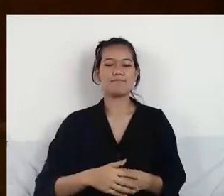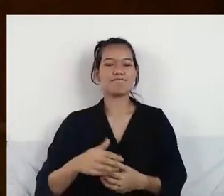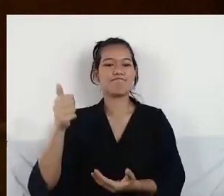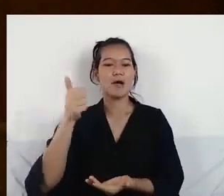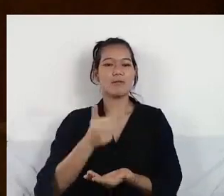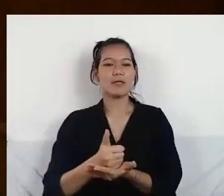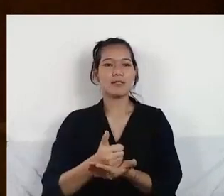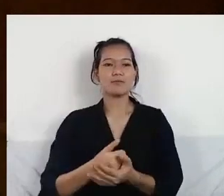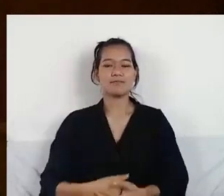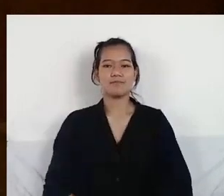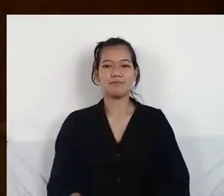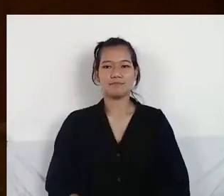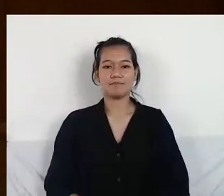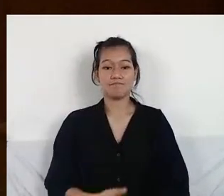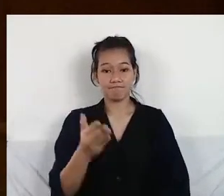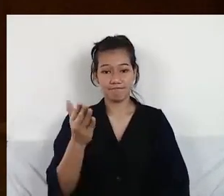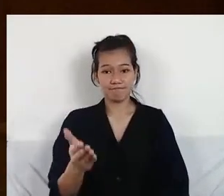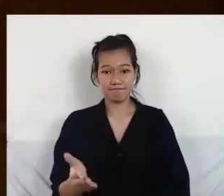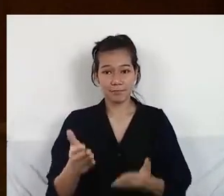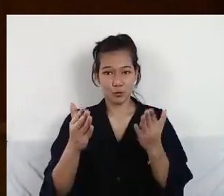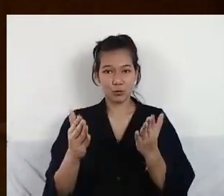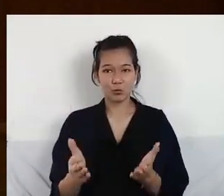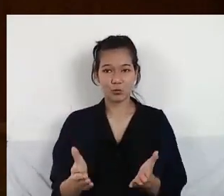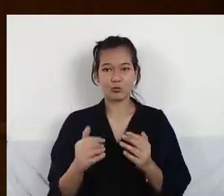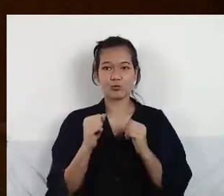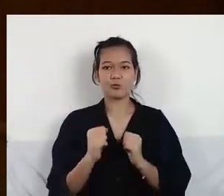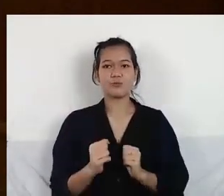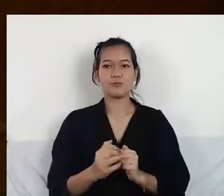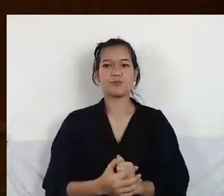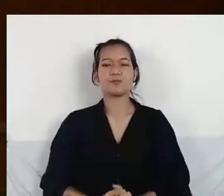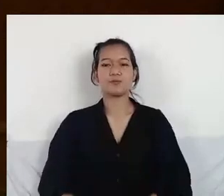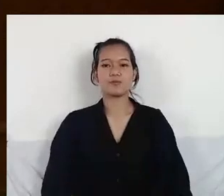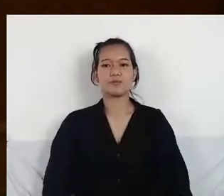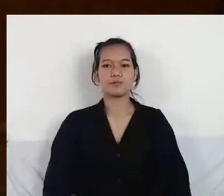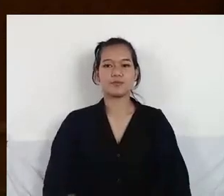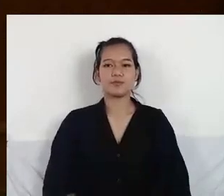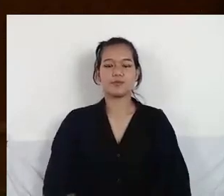kekal. Amin. Silakan duduk kembali.